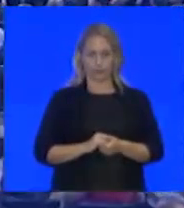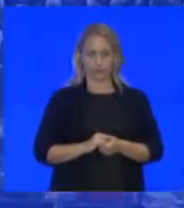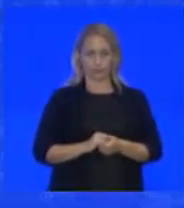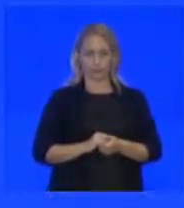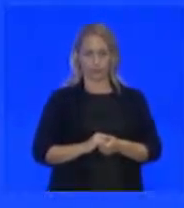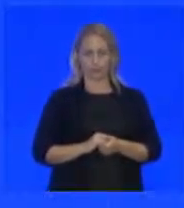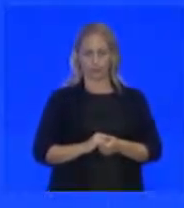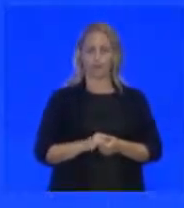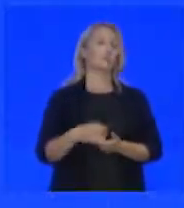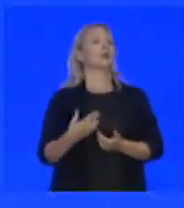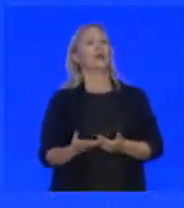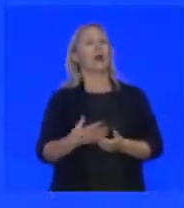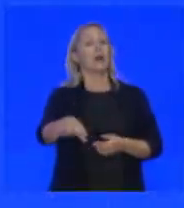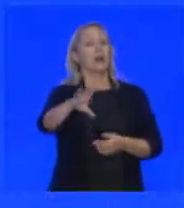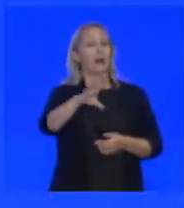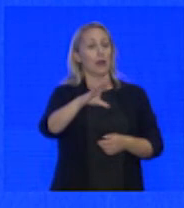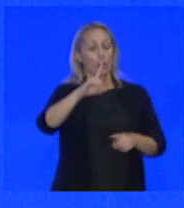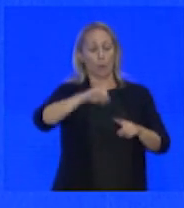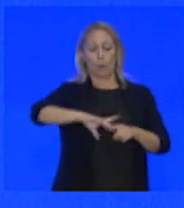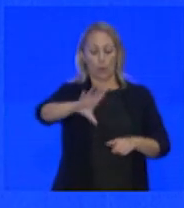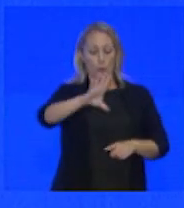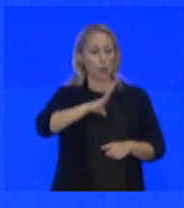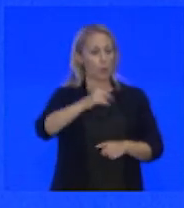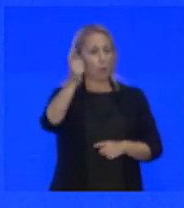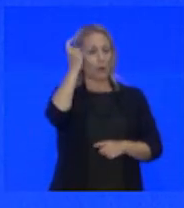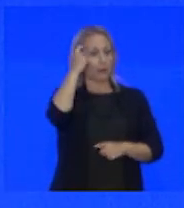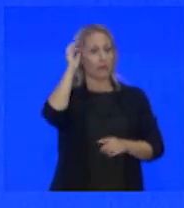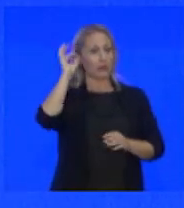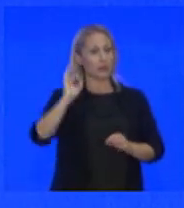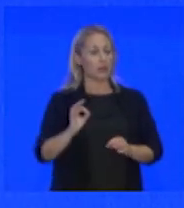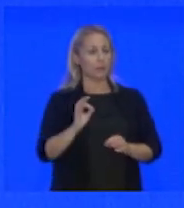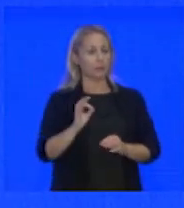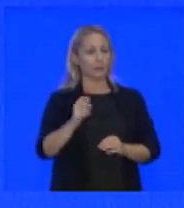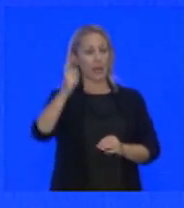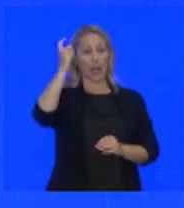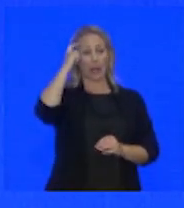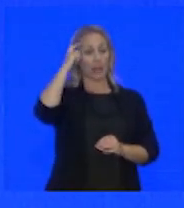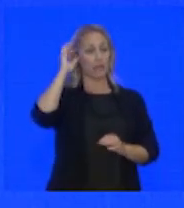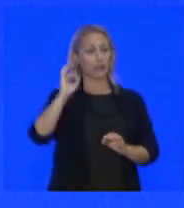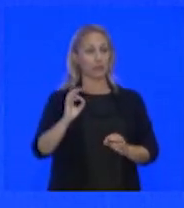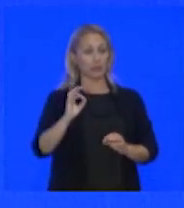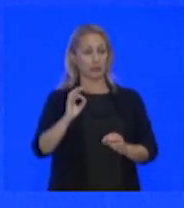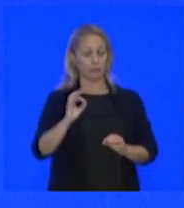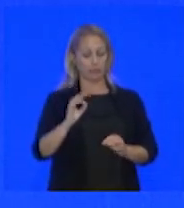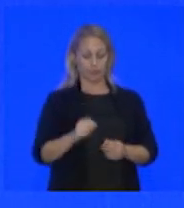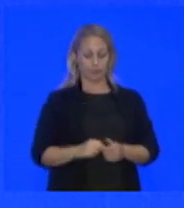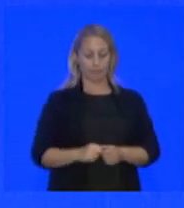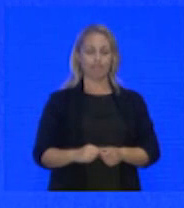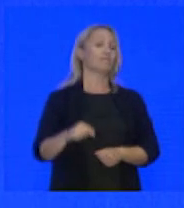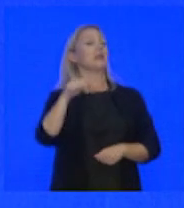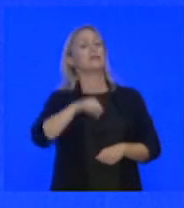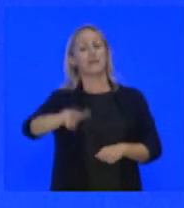Ο πολίτης όμως διαπιστώνει και κάτι άλλο. Είμαστε μια